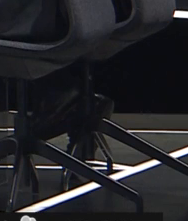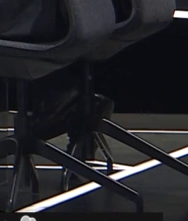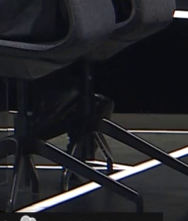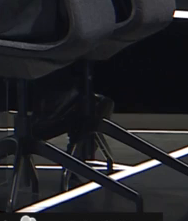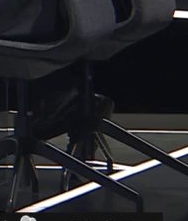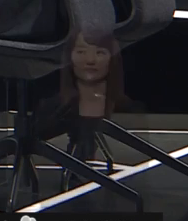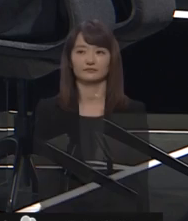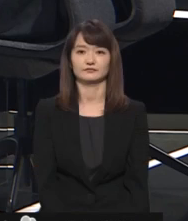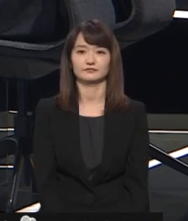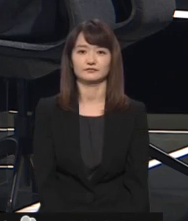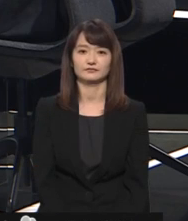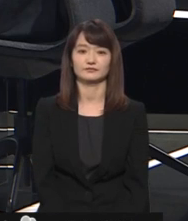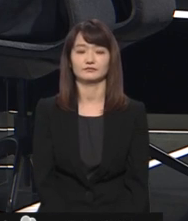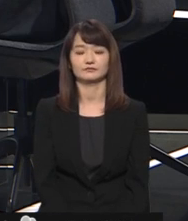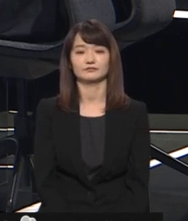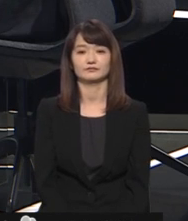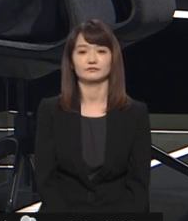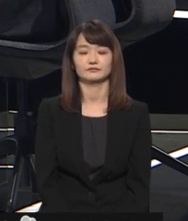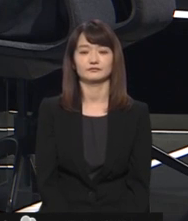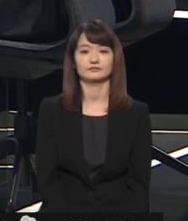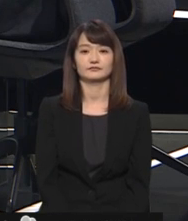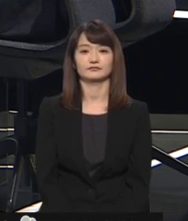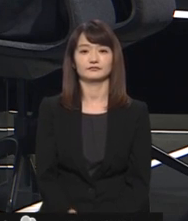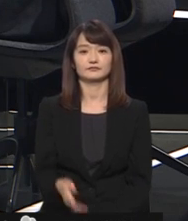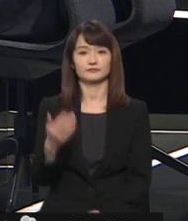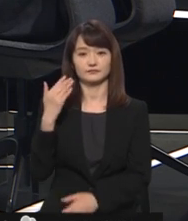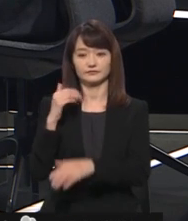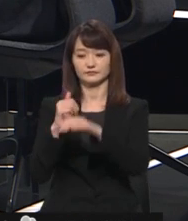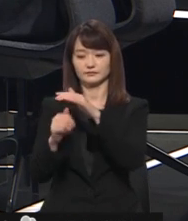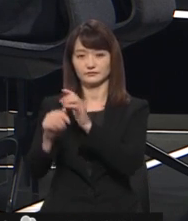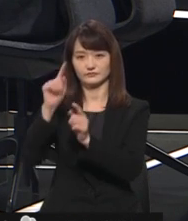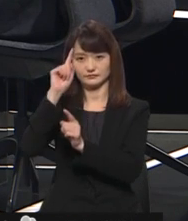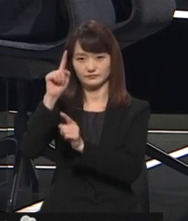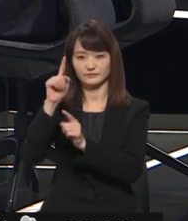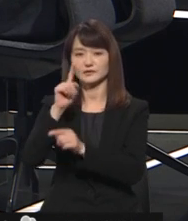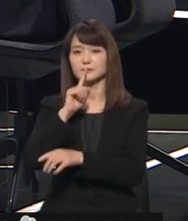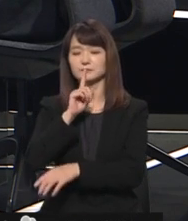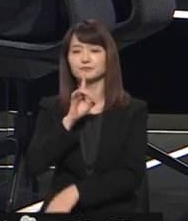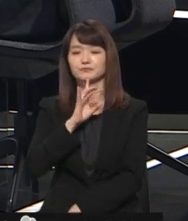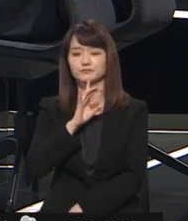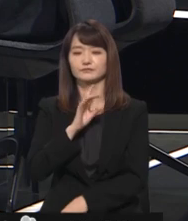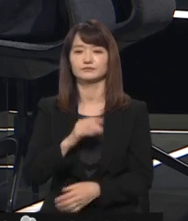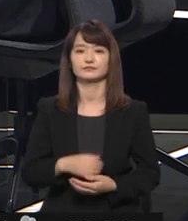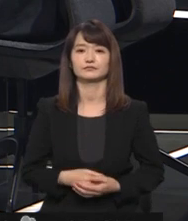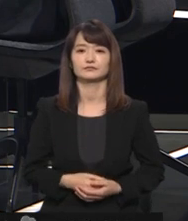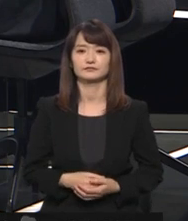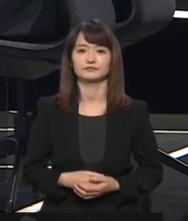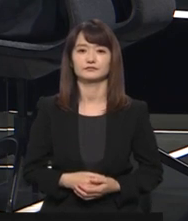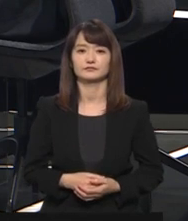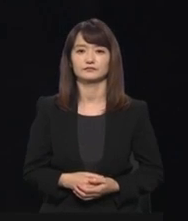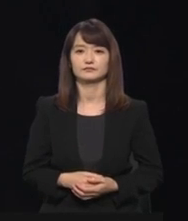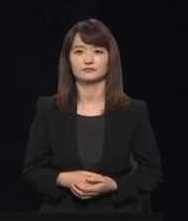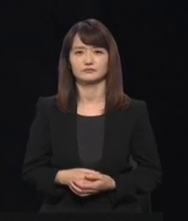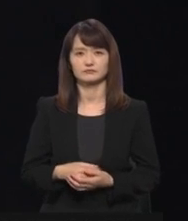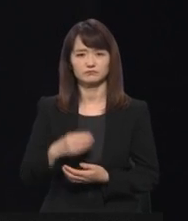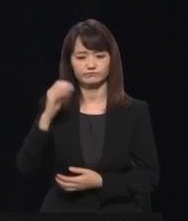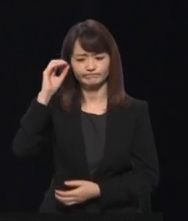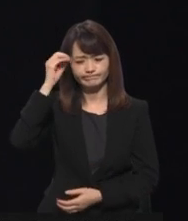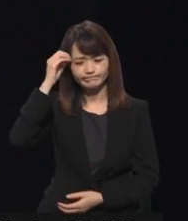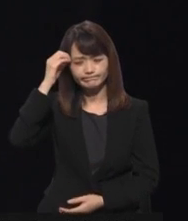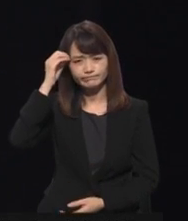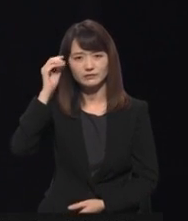몇 가지 얘기가 있습니다 물론 이것은 이준석 대표의 주장입니다 주장인데 망상 하는 것 아니냐